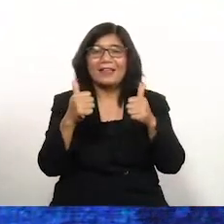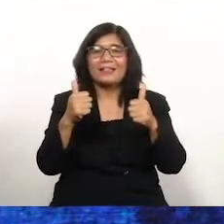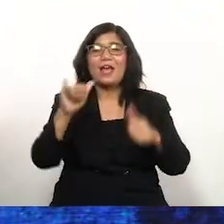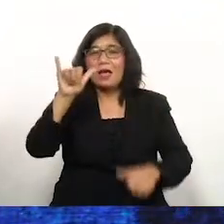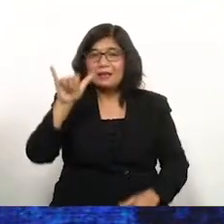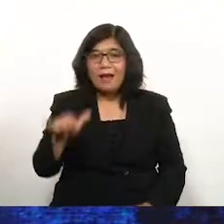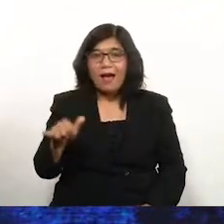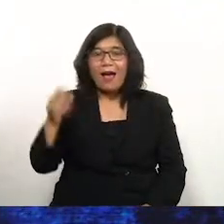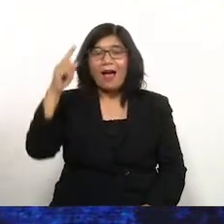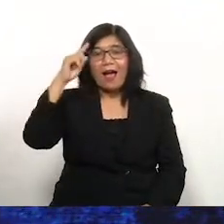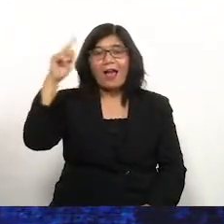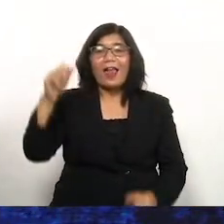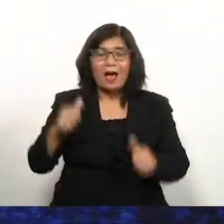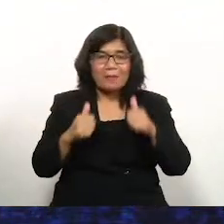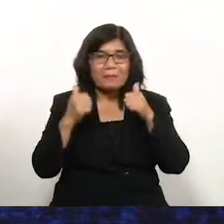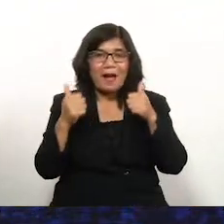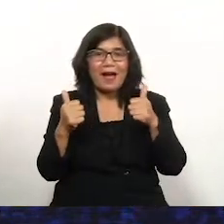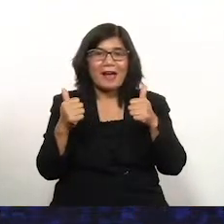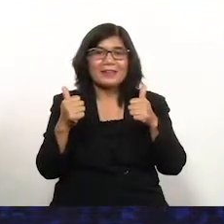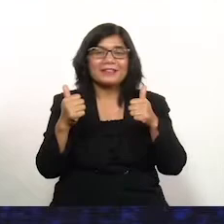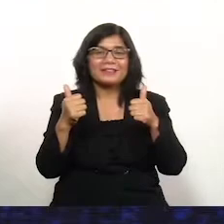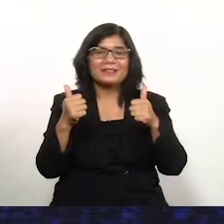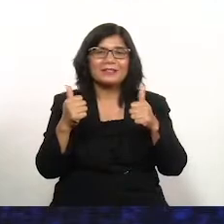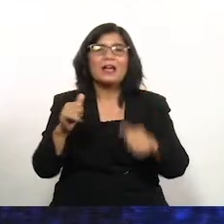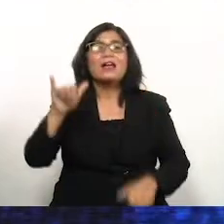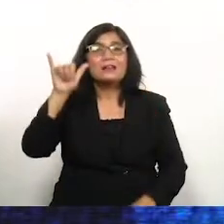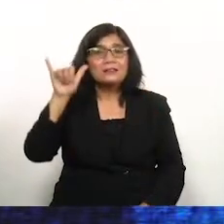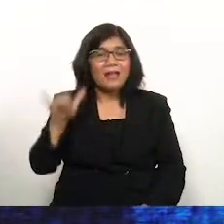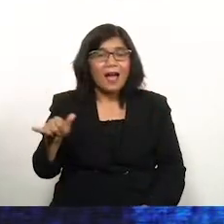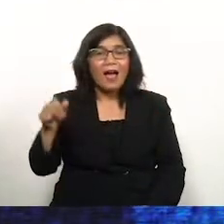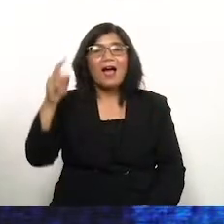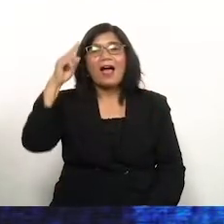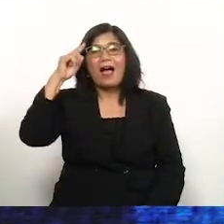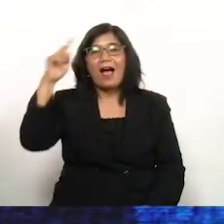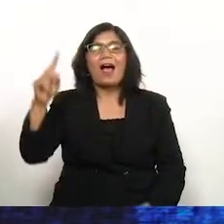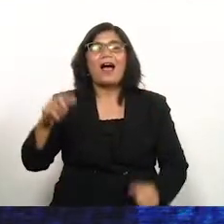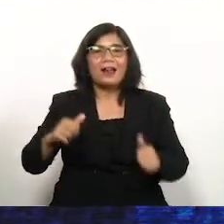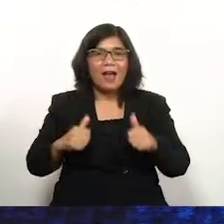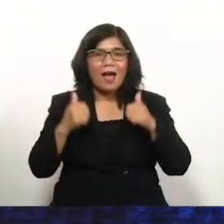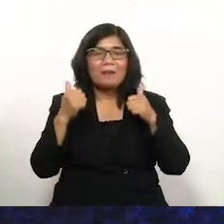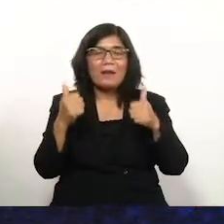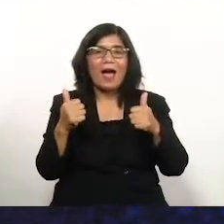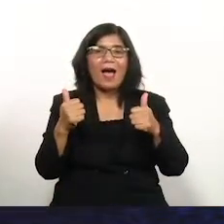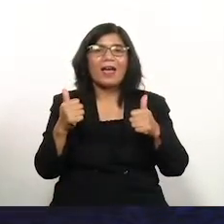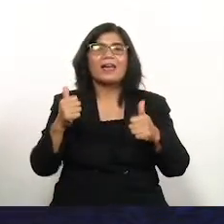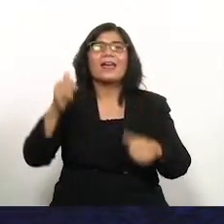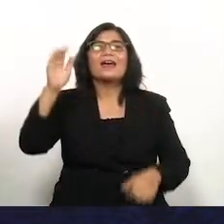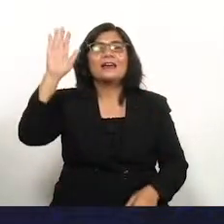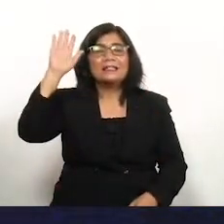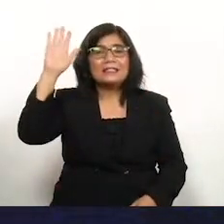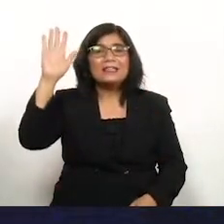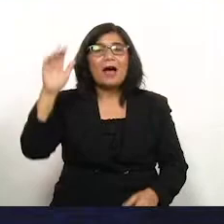ya alabait ya alabait